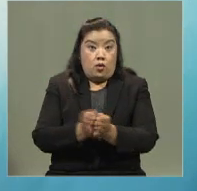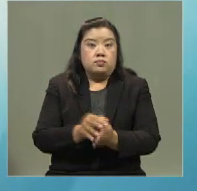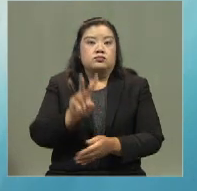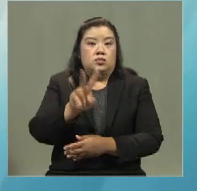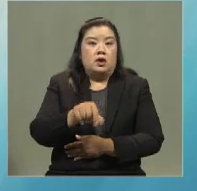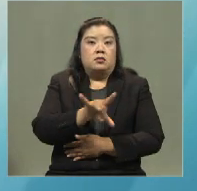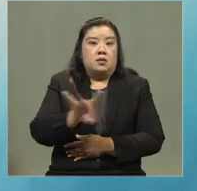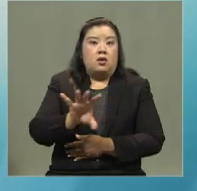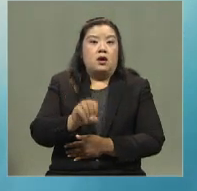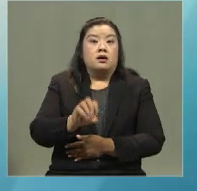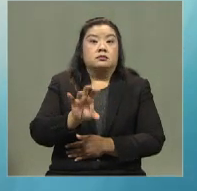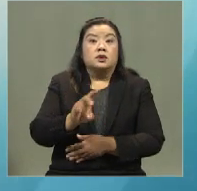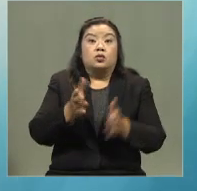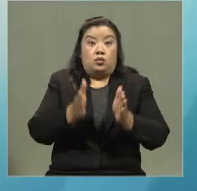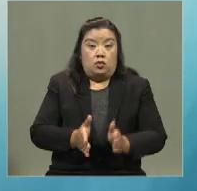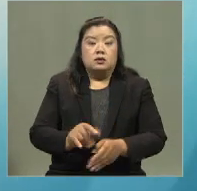2857